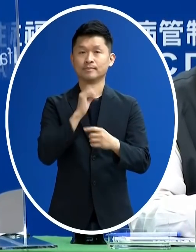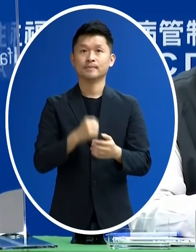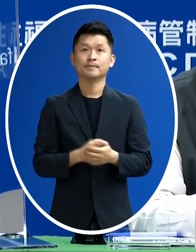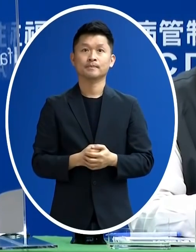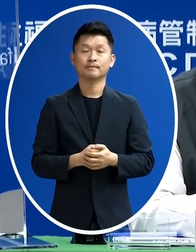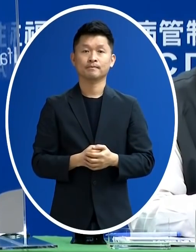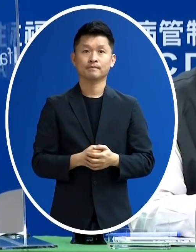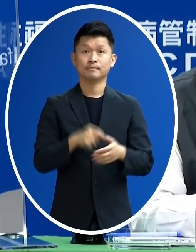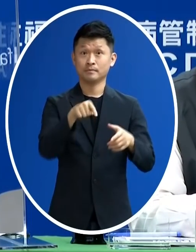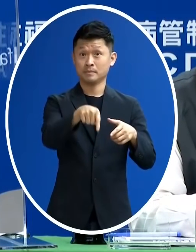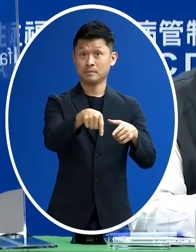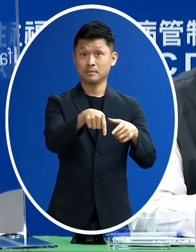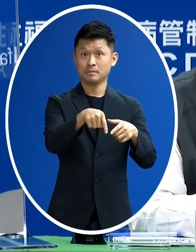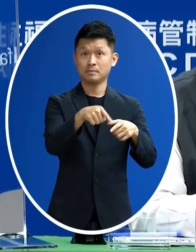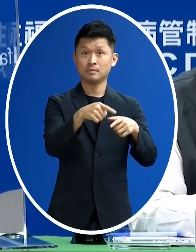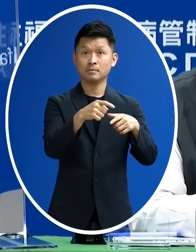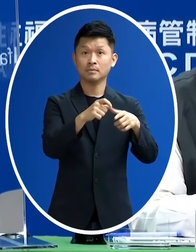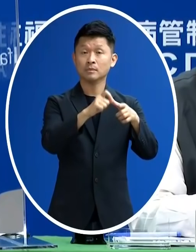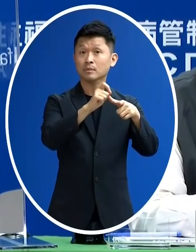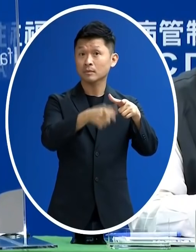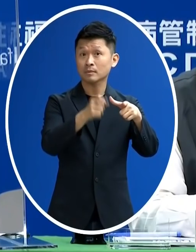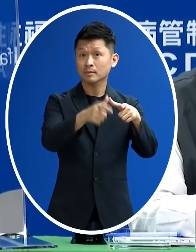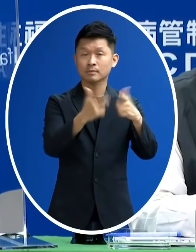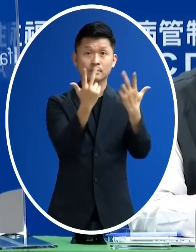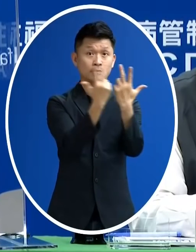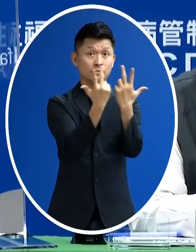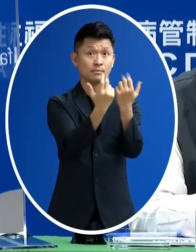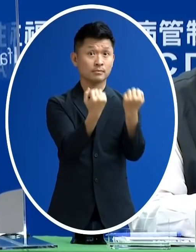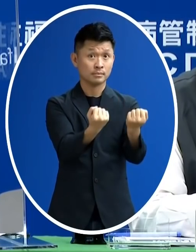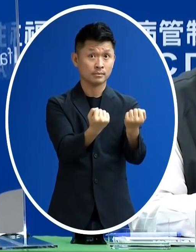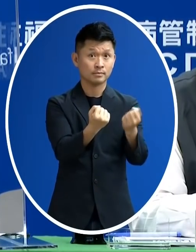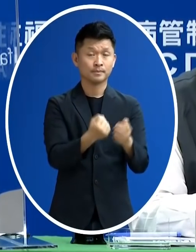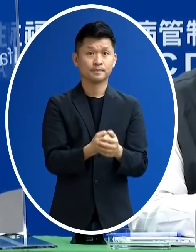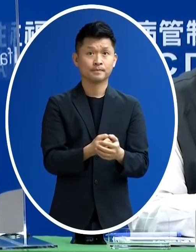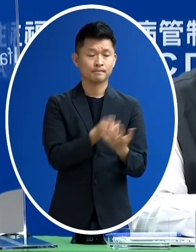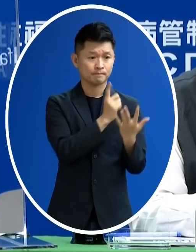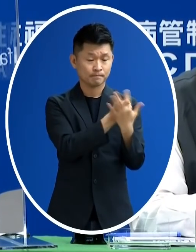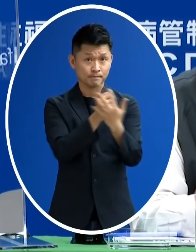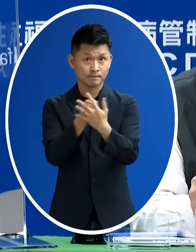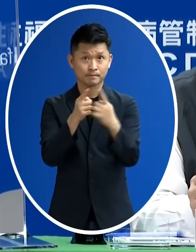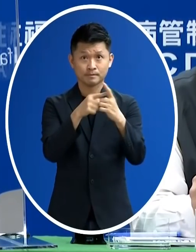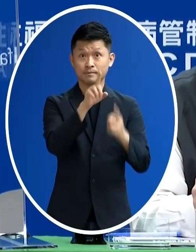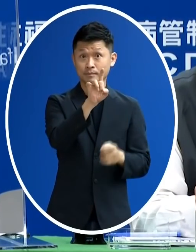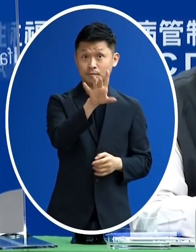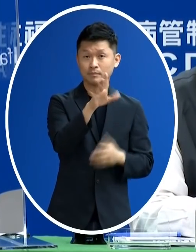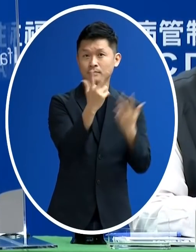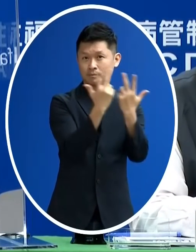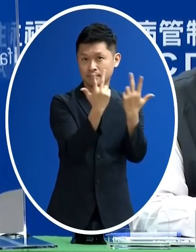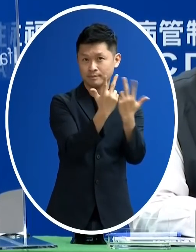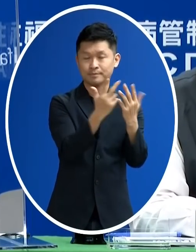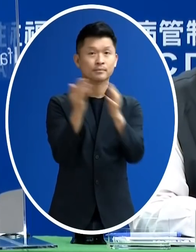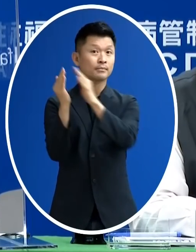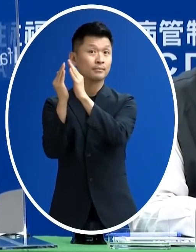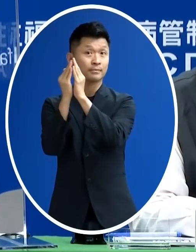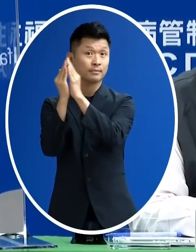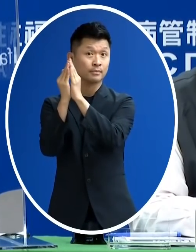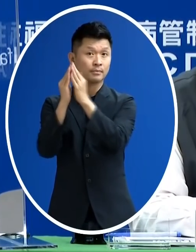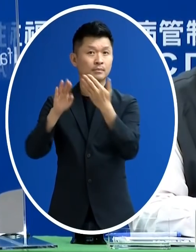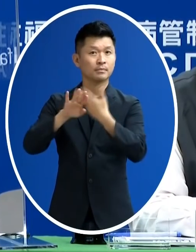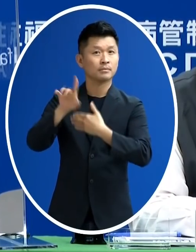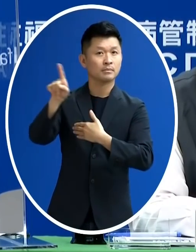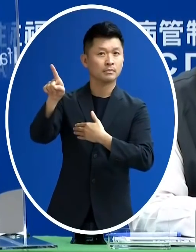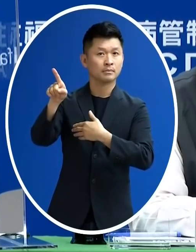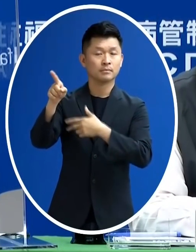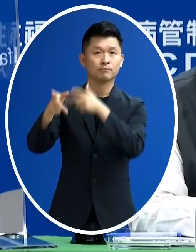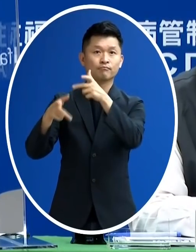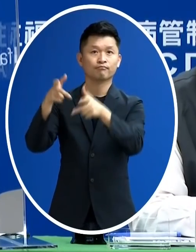因为该家公司哈在新北哈，今天验出来15例，当然都在新北，包括桃园有另外一个